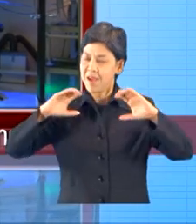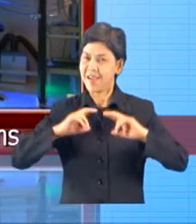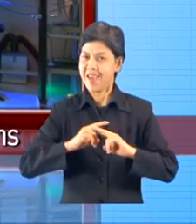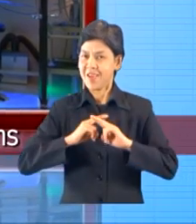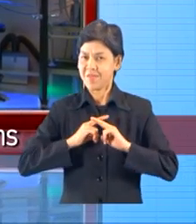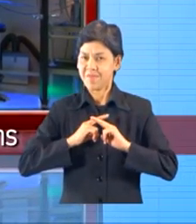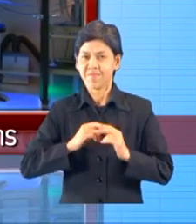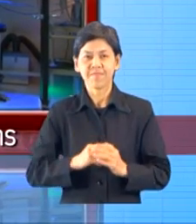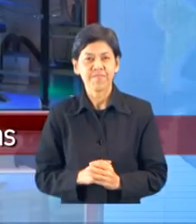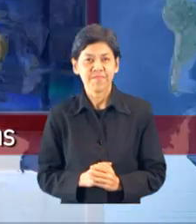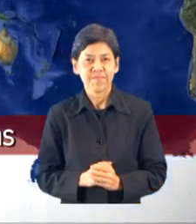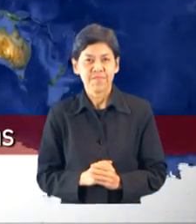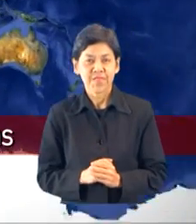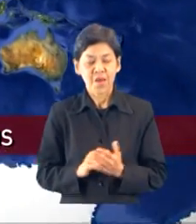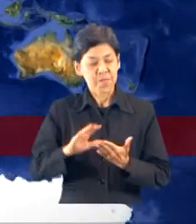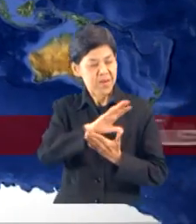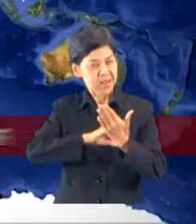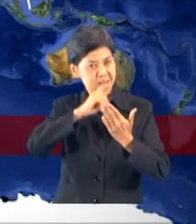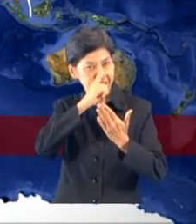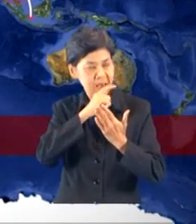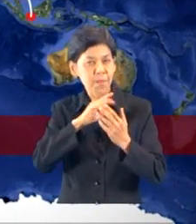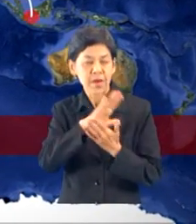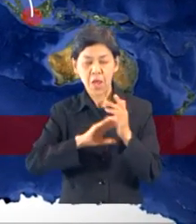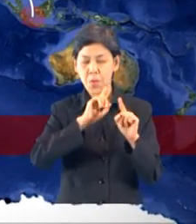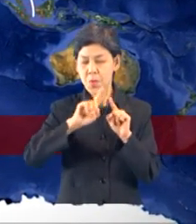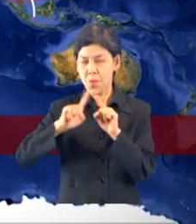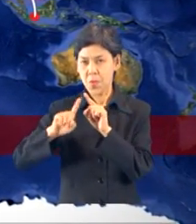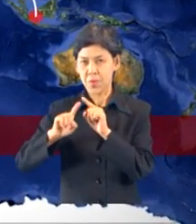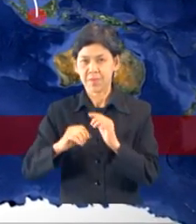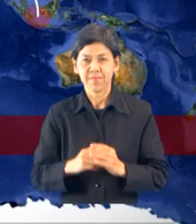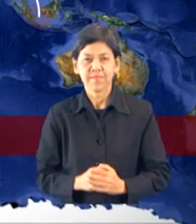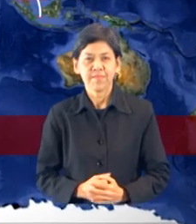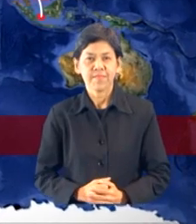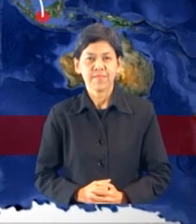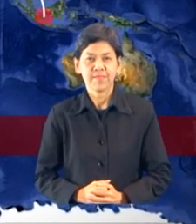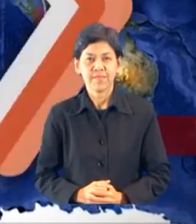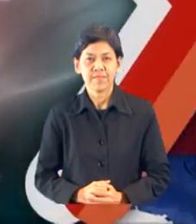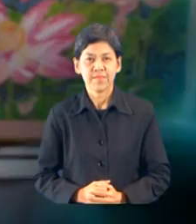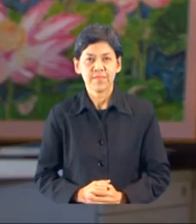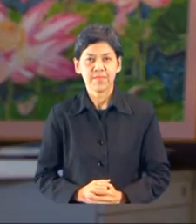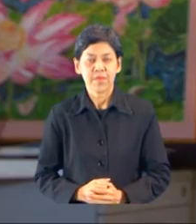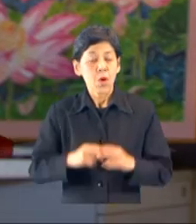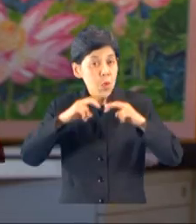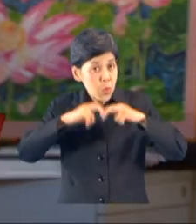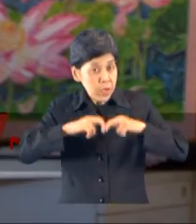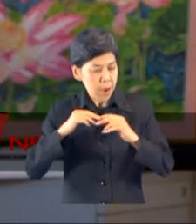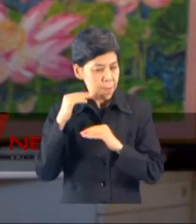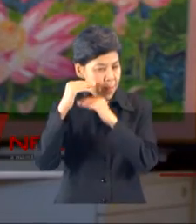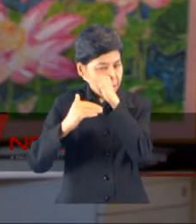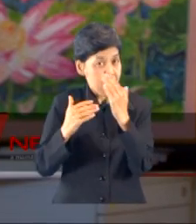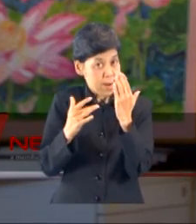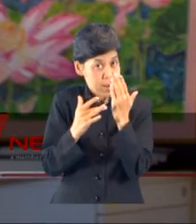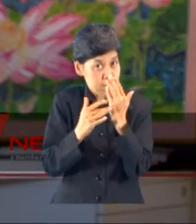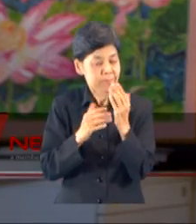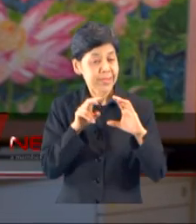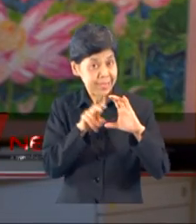างๆทั้งภาครัฐและเอกชนทั้งในและต่างประเทศ งานวิจัยและพัฒนาเทคโนโลยี